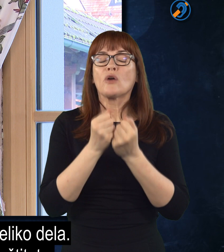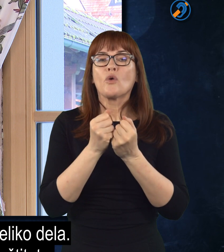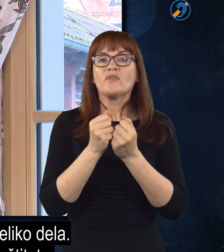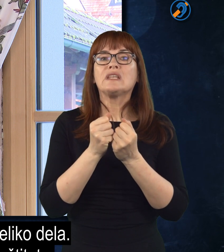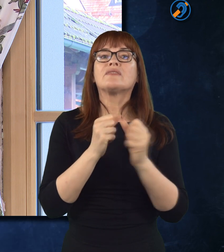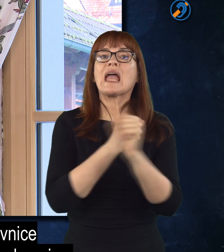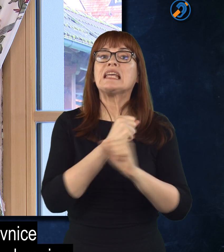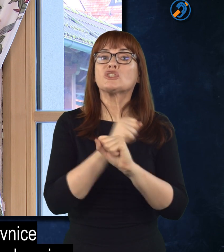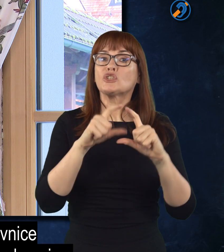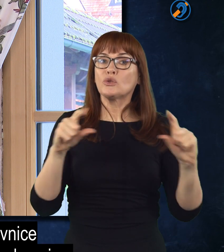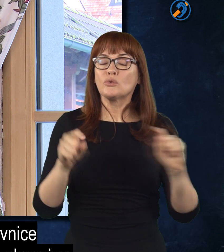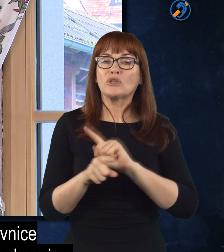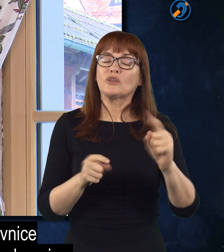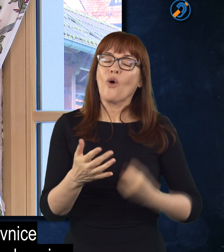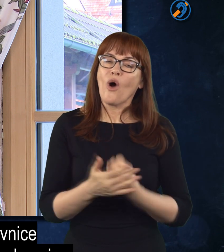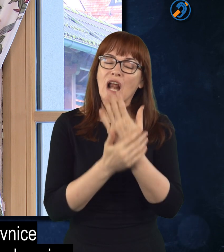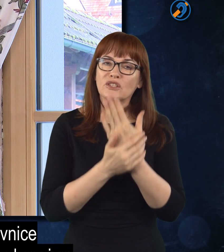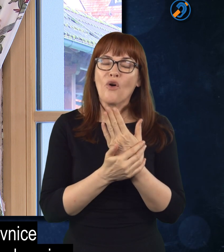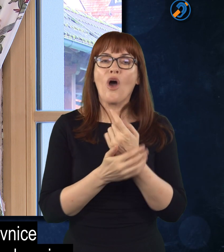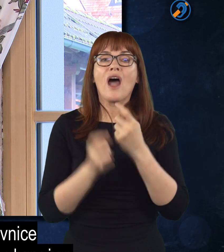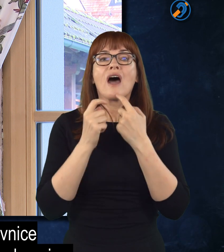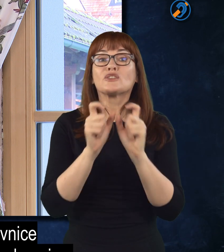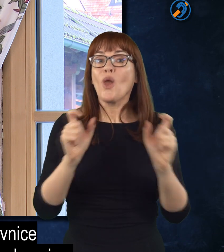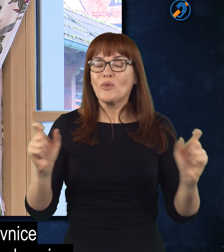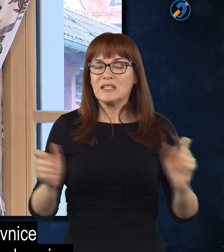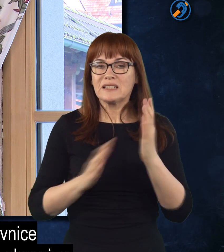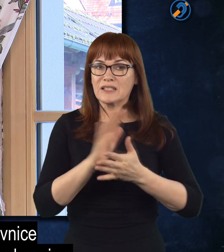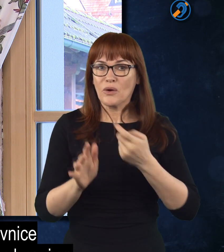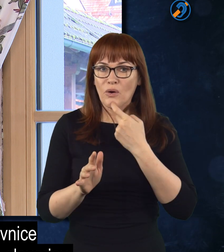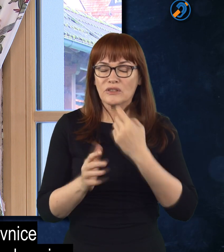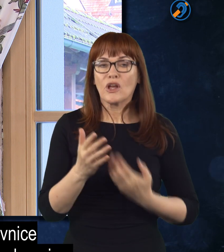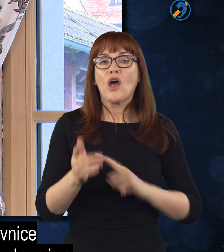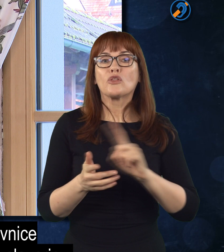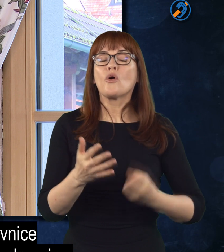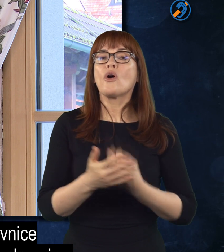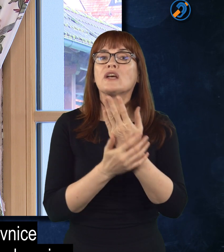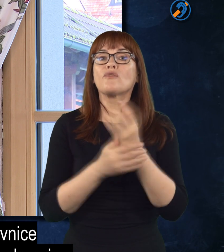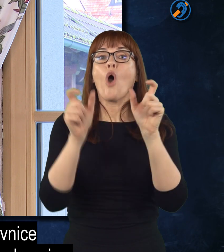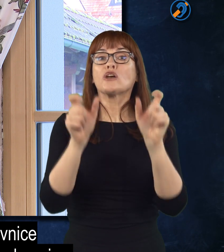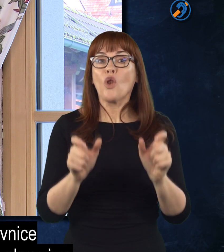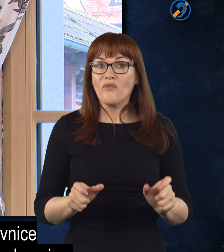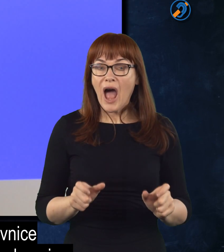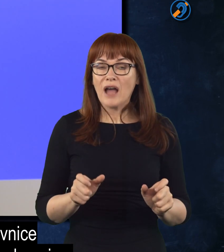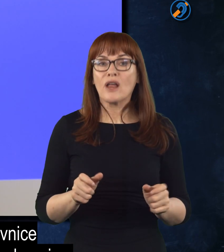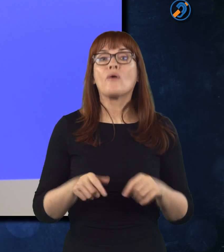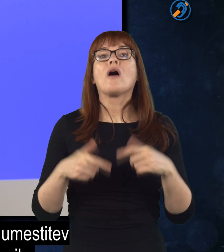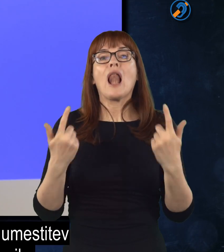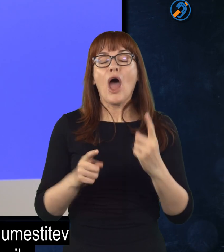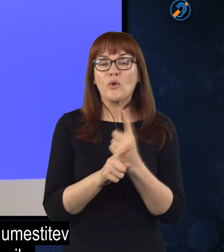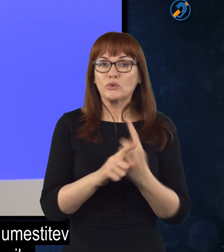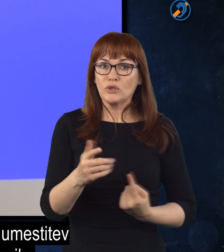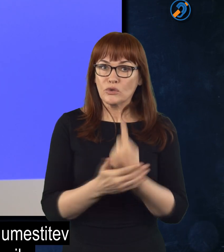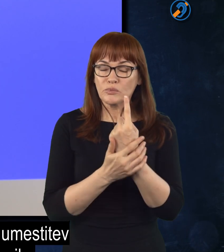ustanovitve inštituta do razvoja slovnice znakovnega jezika, do razvoja slovarjev. Predvsem pa